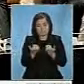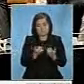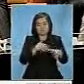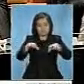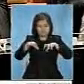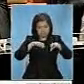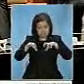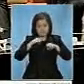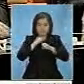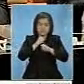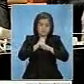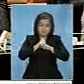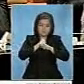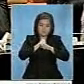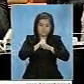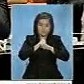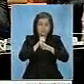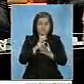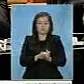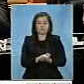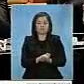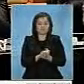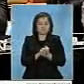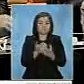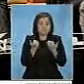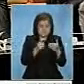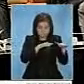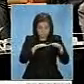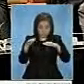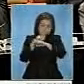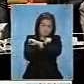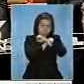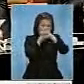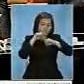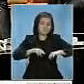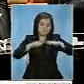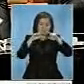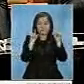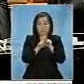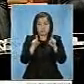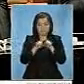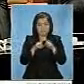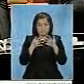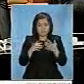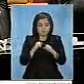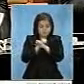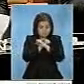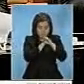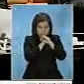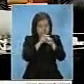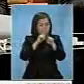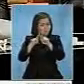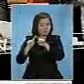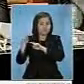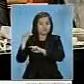งได้มีการเตรียมการมีความคืบหน้าเป็นชั้นนี้นะครับแล้วก็สามารถรักษาความมั่นใจของผู้เกี่ยวข้องทุกฝ่